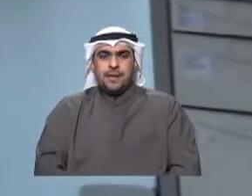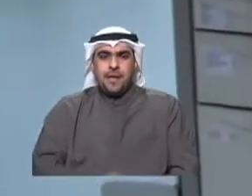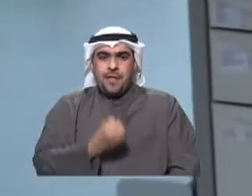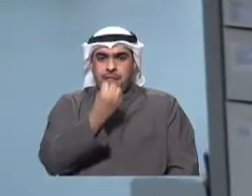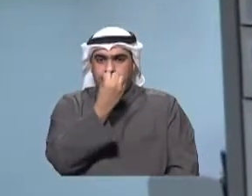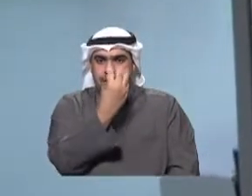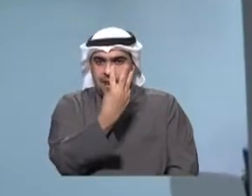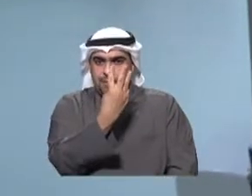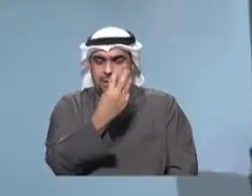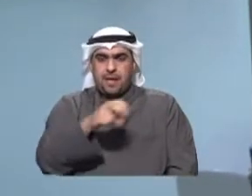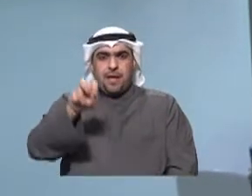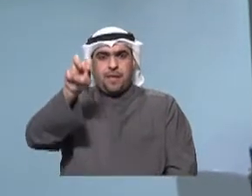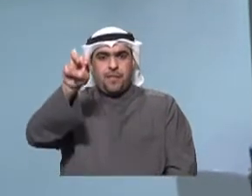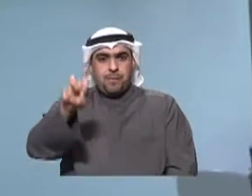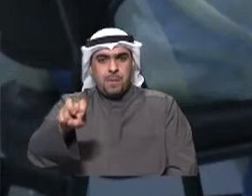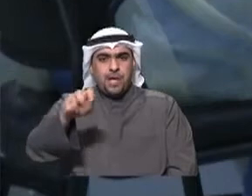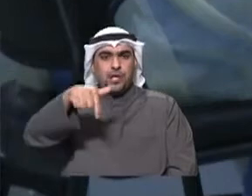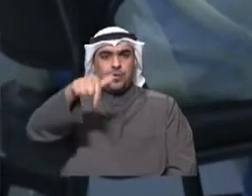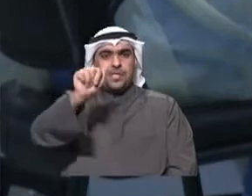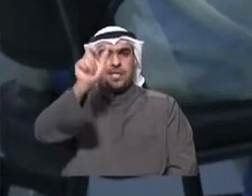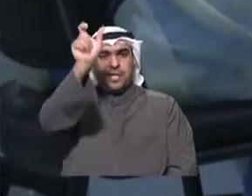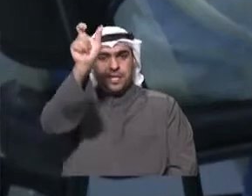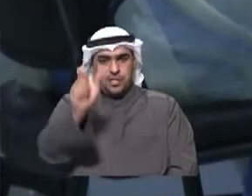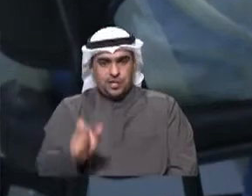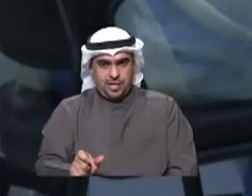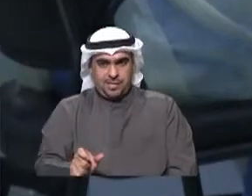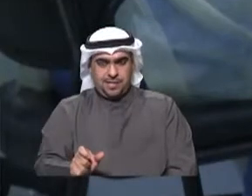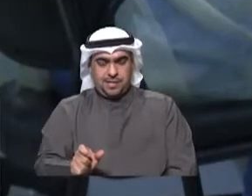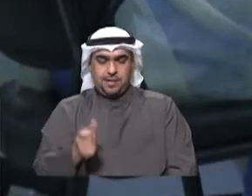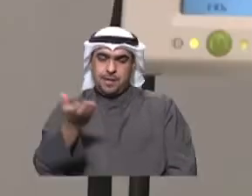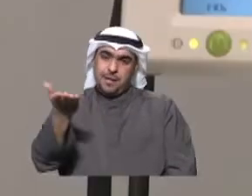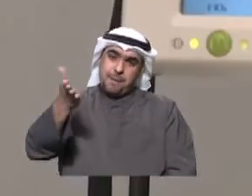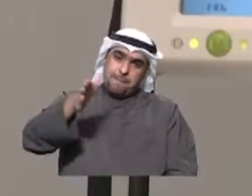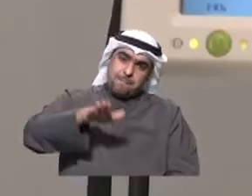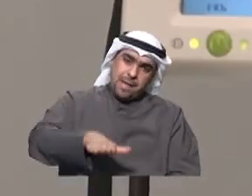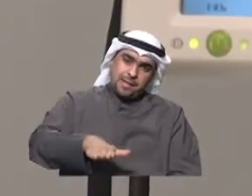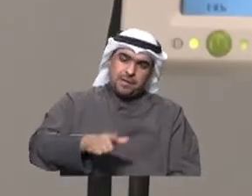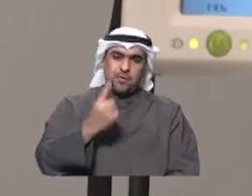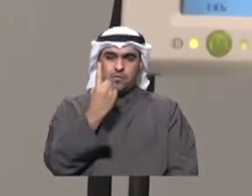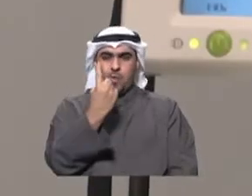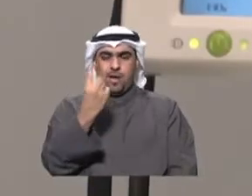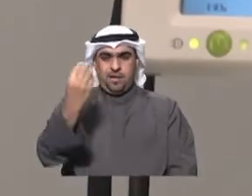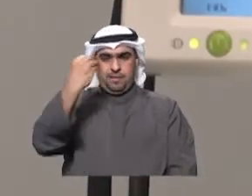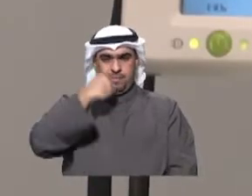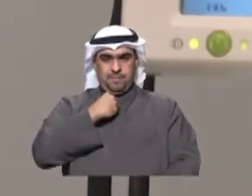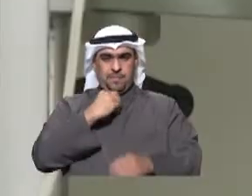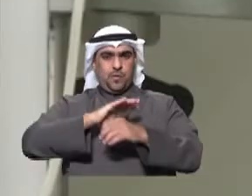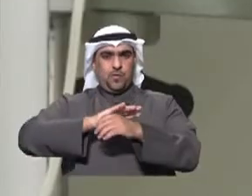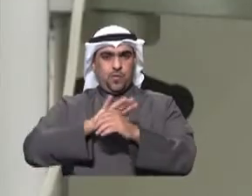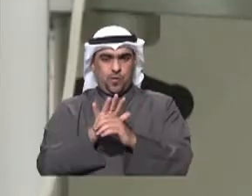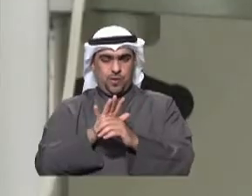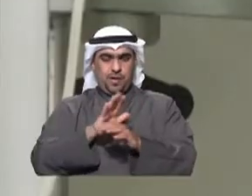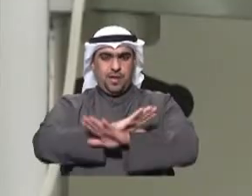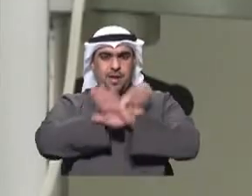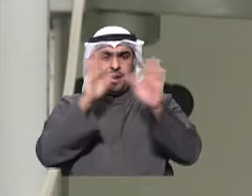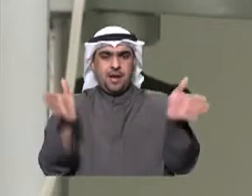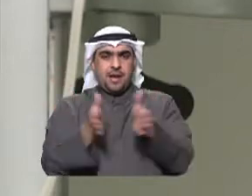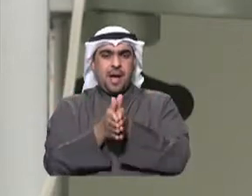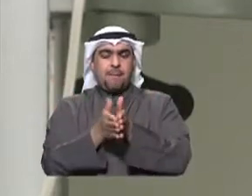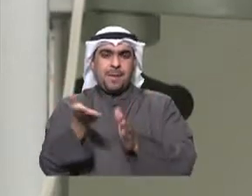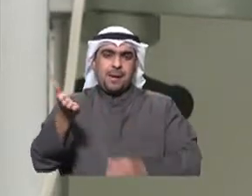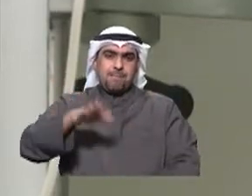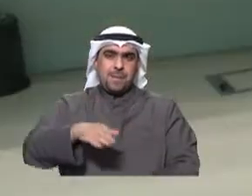24 الماضية، فيما تم تسجيل حالة وفاة واحدة جراء الإصابة، ليكون إجمالي عدد الحالات المسجلة